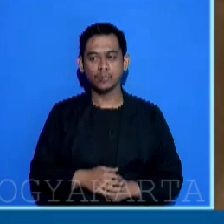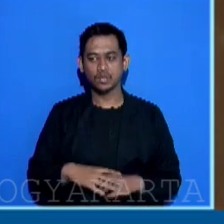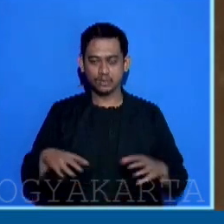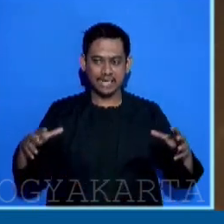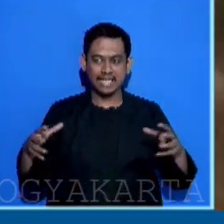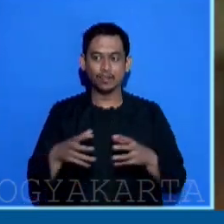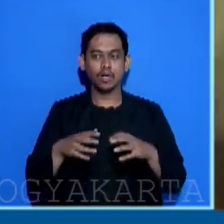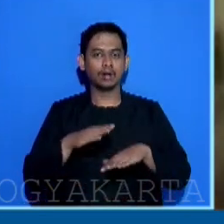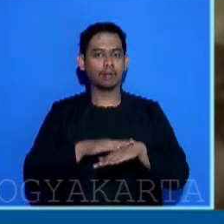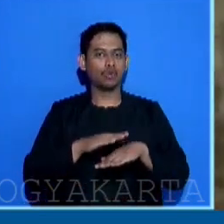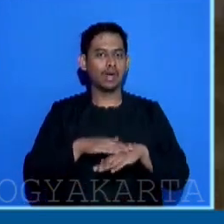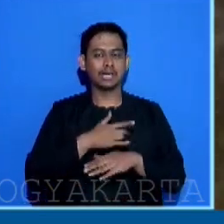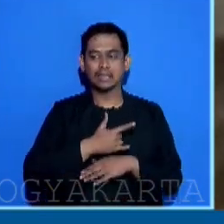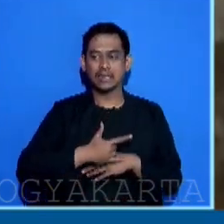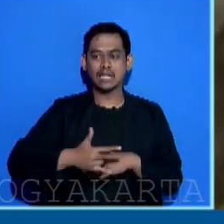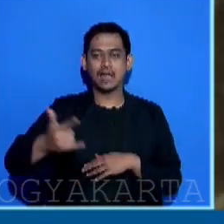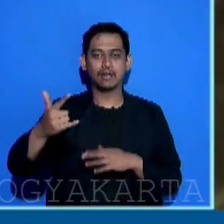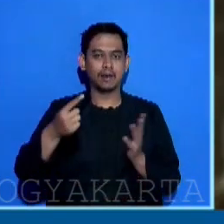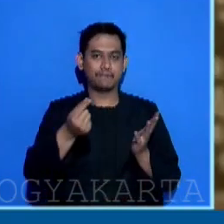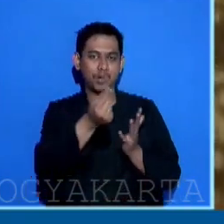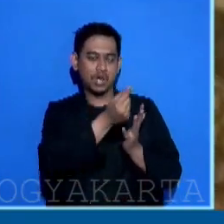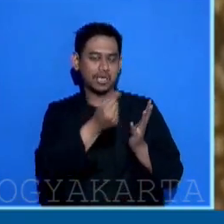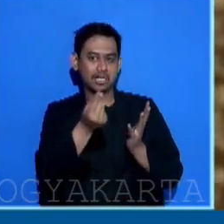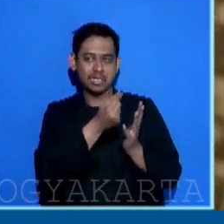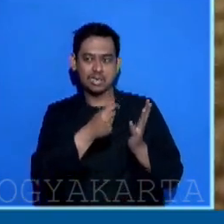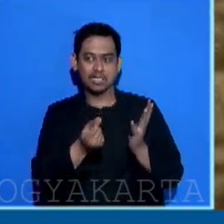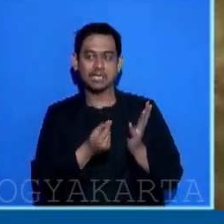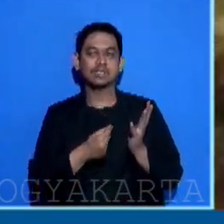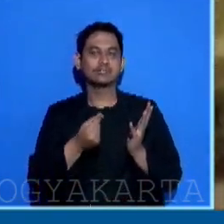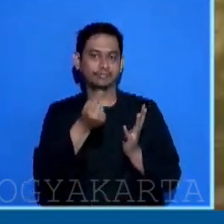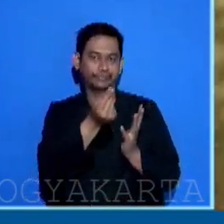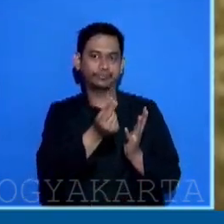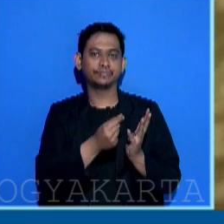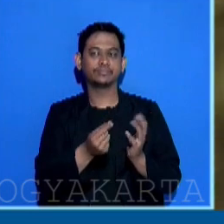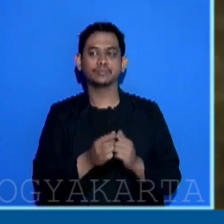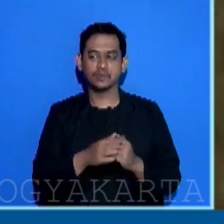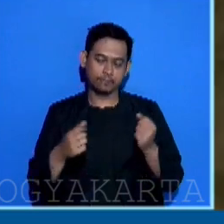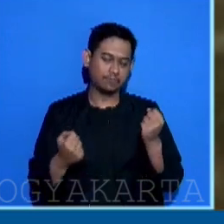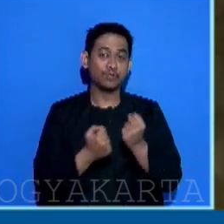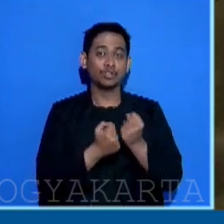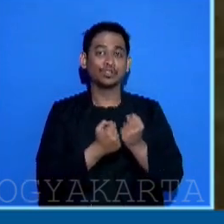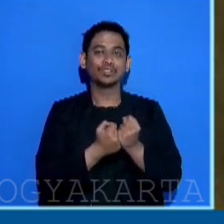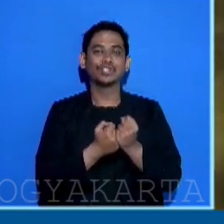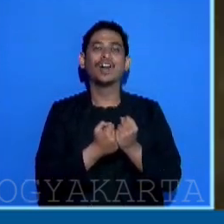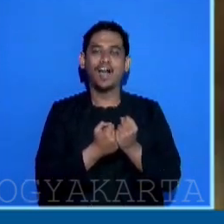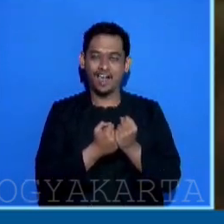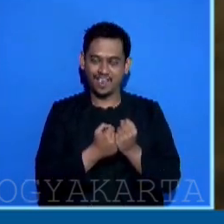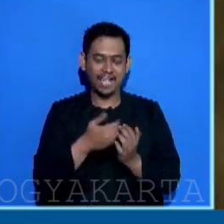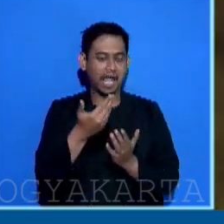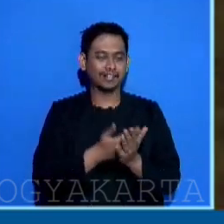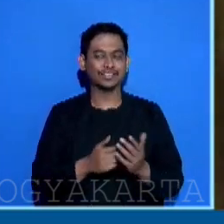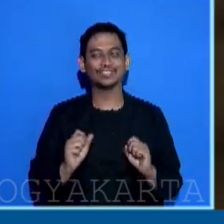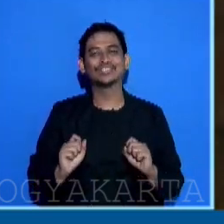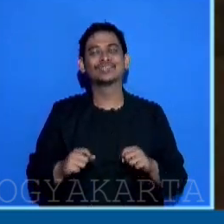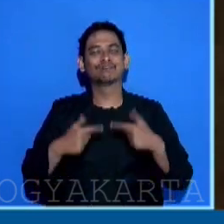waran Ari pantesad gesangah ingkang dipunasilaken sanesjudaken